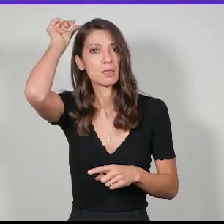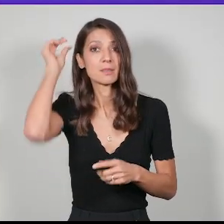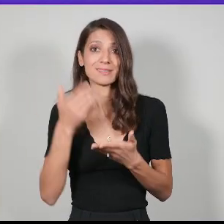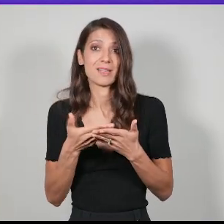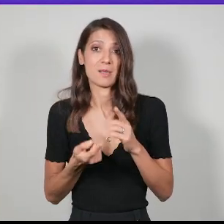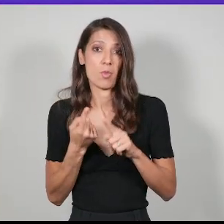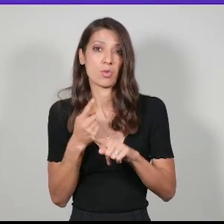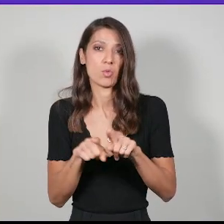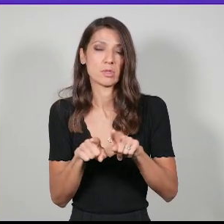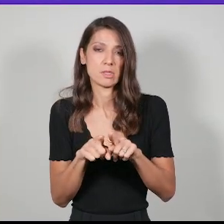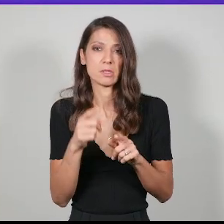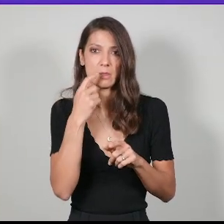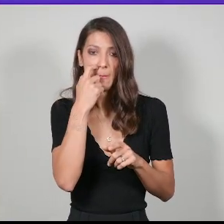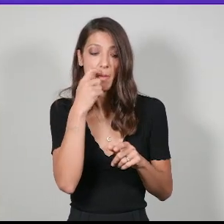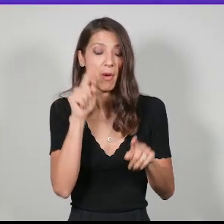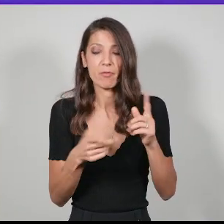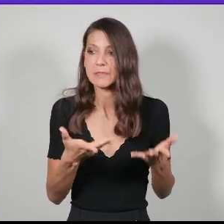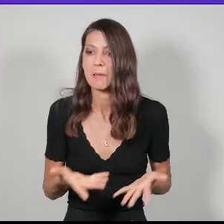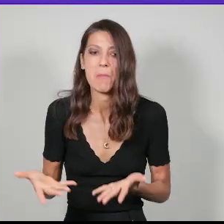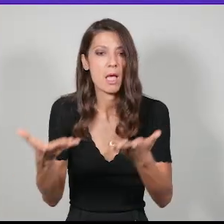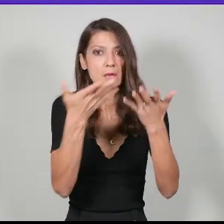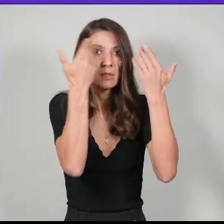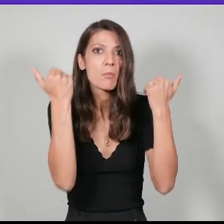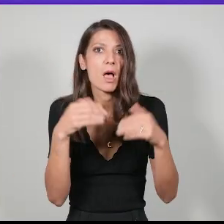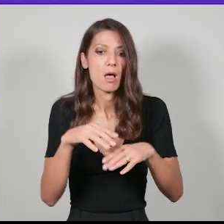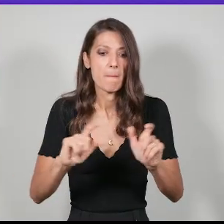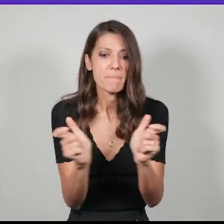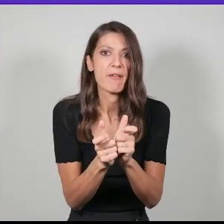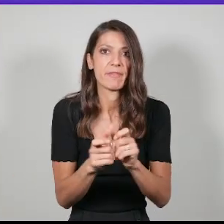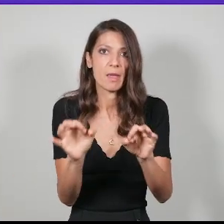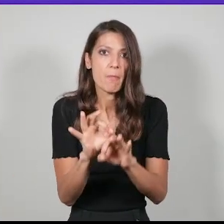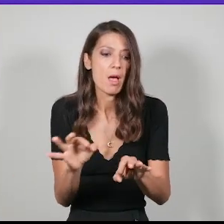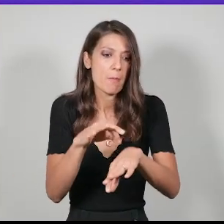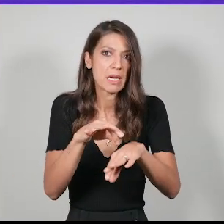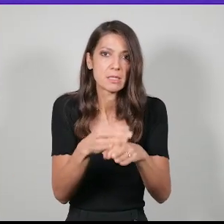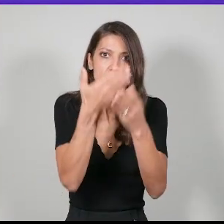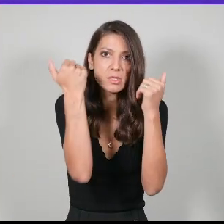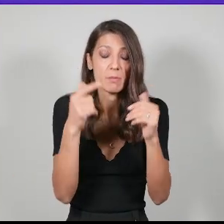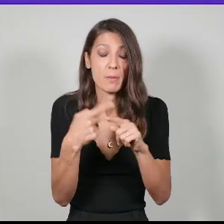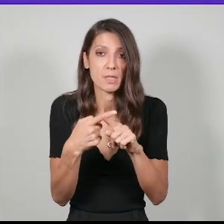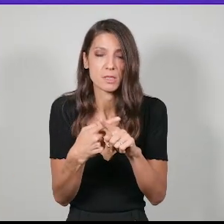point important, cette errance diagnostique qui va jouer sur leur positionnement. Ensuite, plusieurs